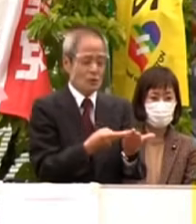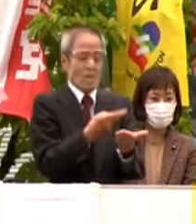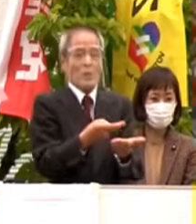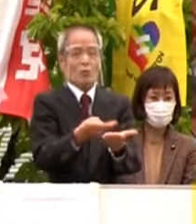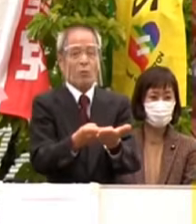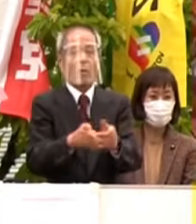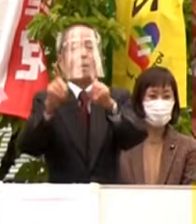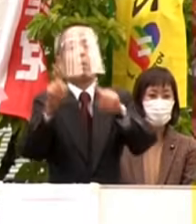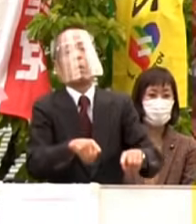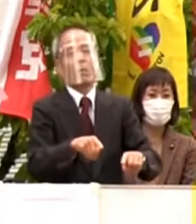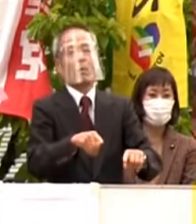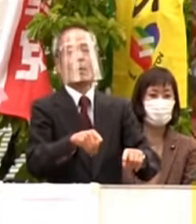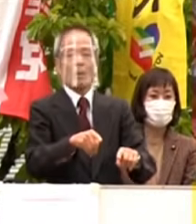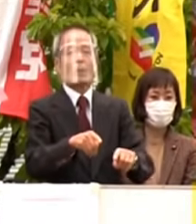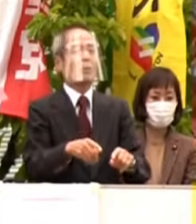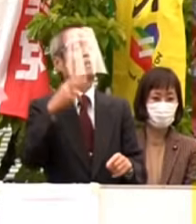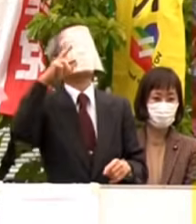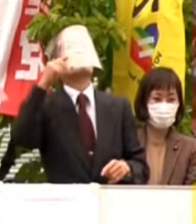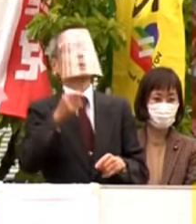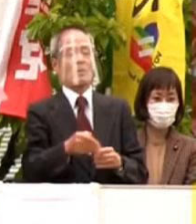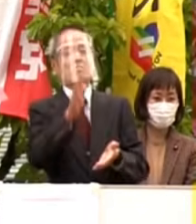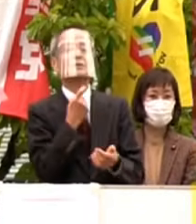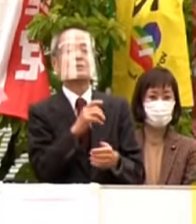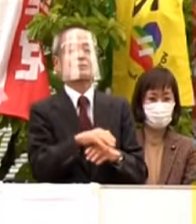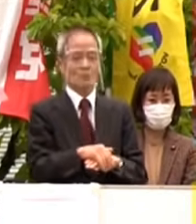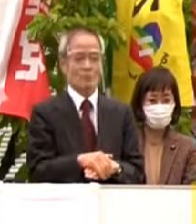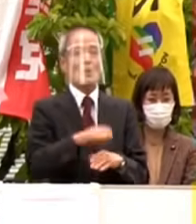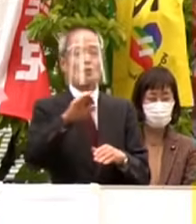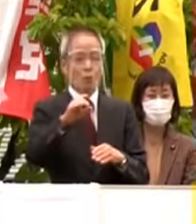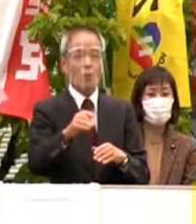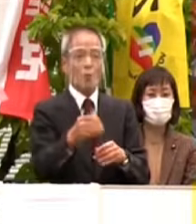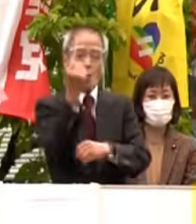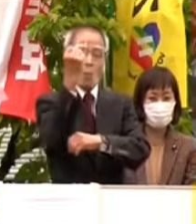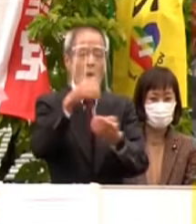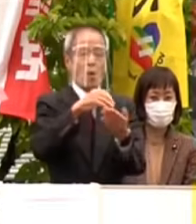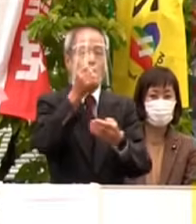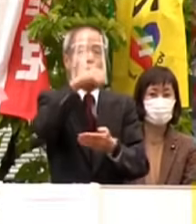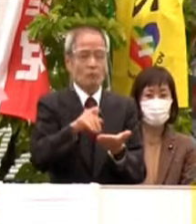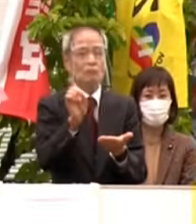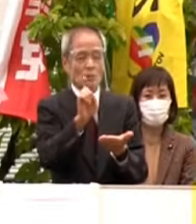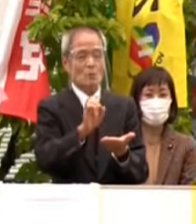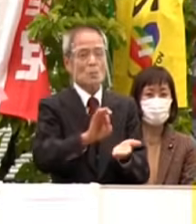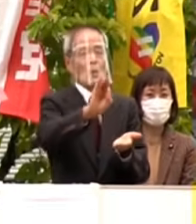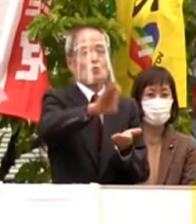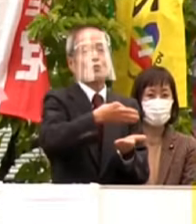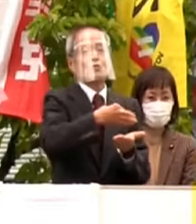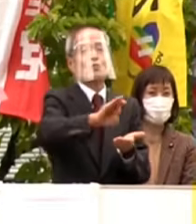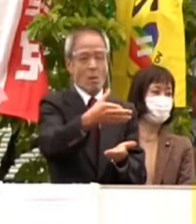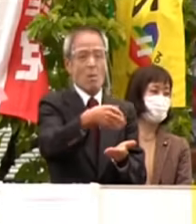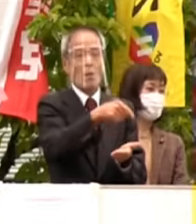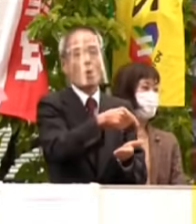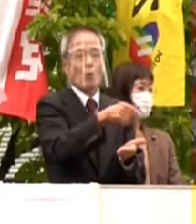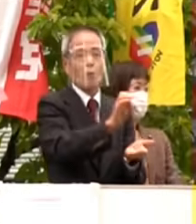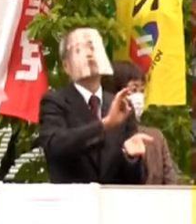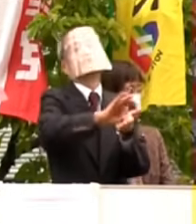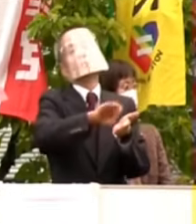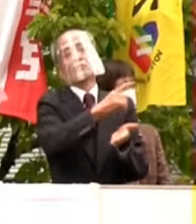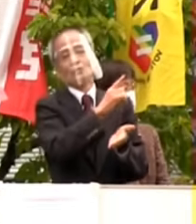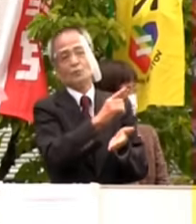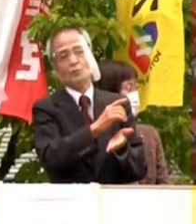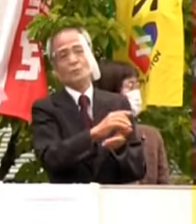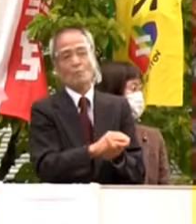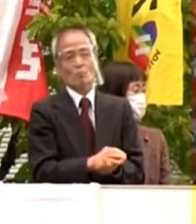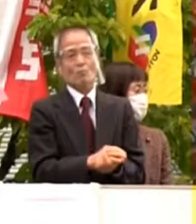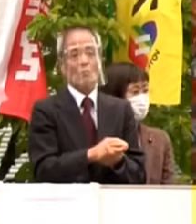その財源を消費税でやるっていう、消費税を皆さんから取るときに何て言いました？社会保障のため